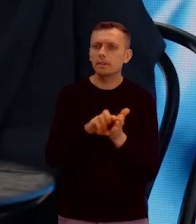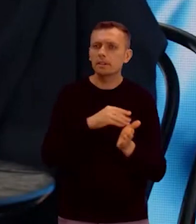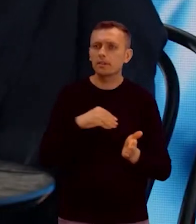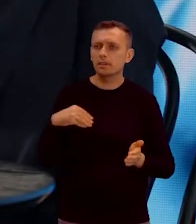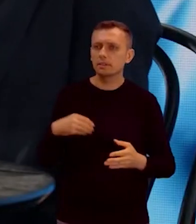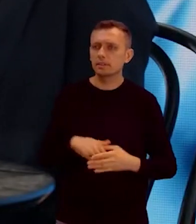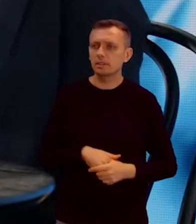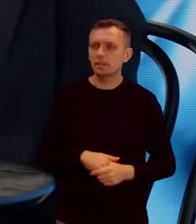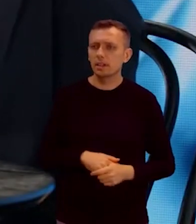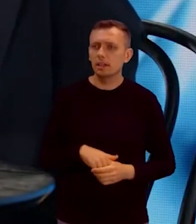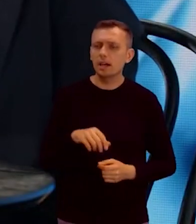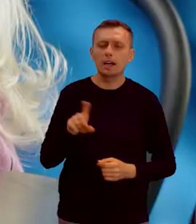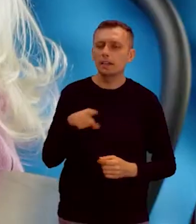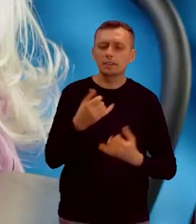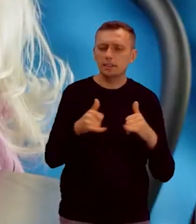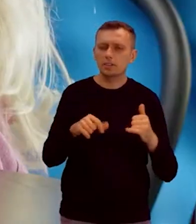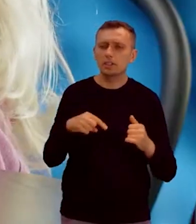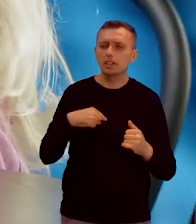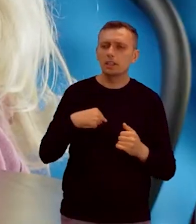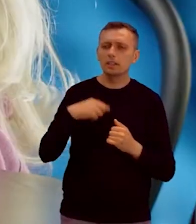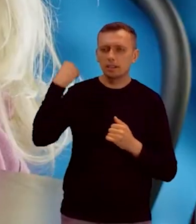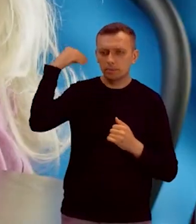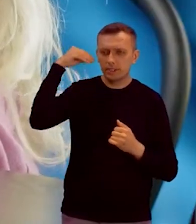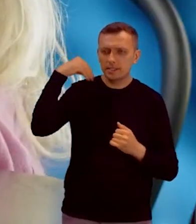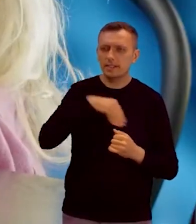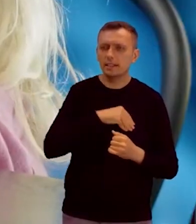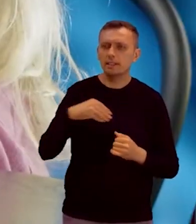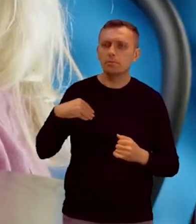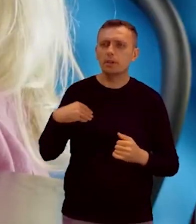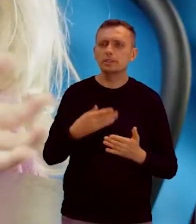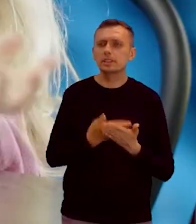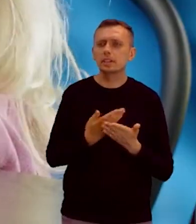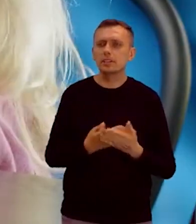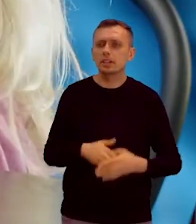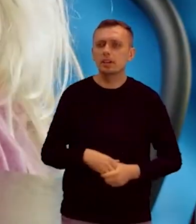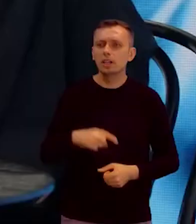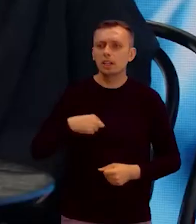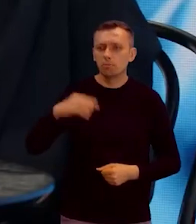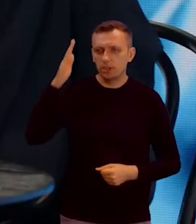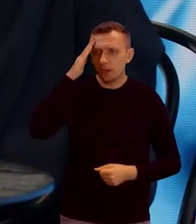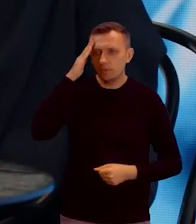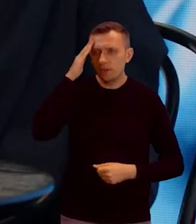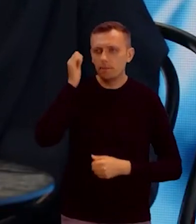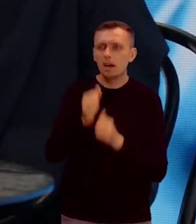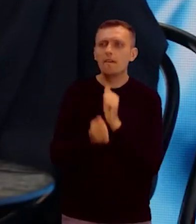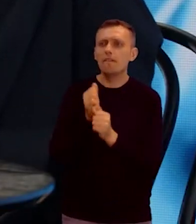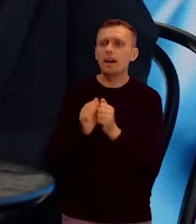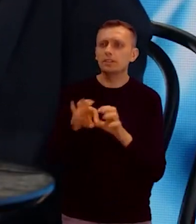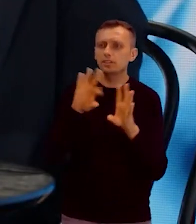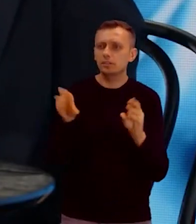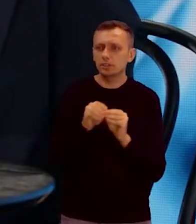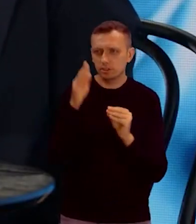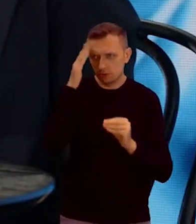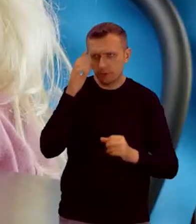dlaczego mówisz, że jesteś prezydentem Polski? No bo ja umiem walczyć i wszystko robić. Okej. Jesteś